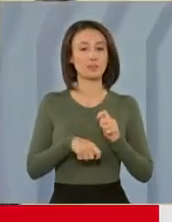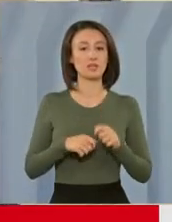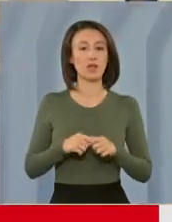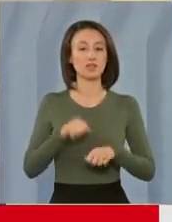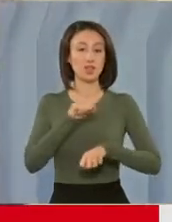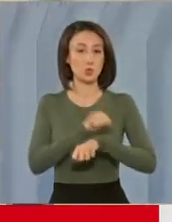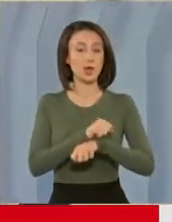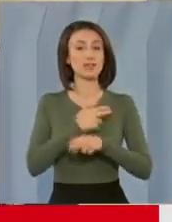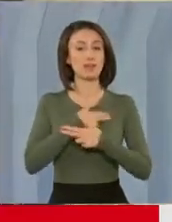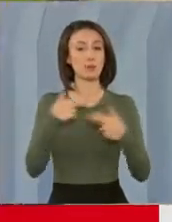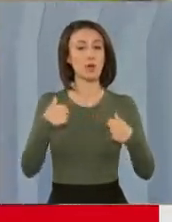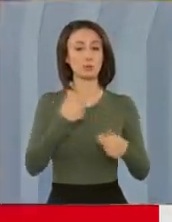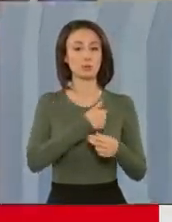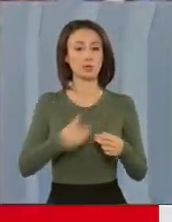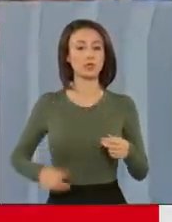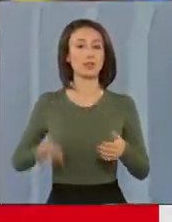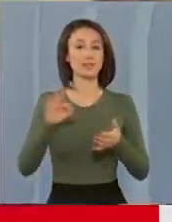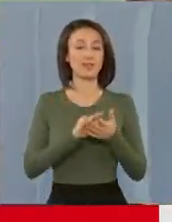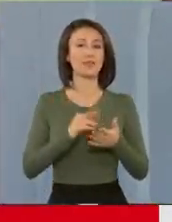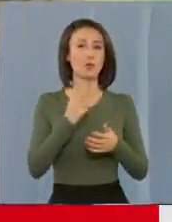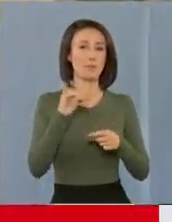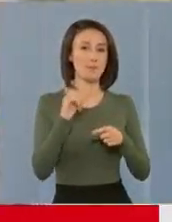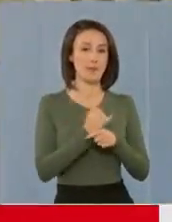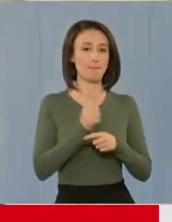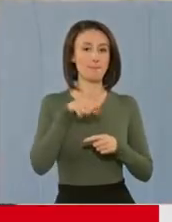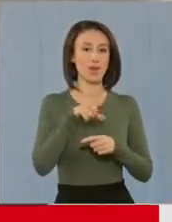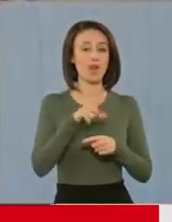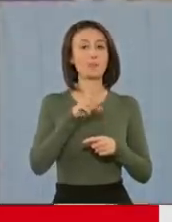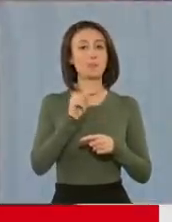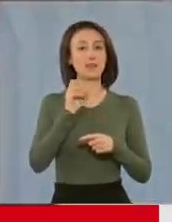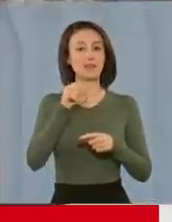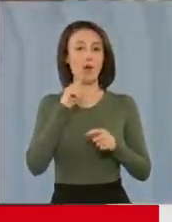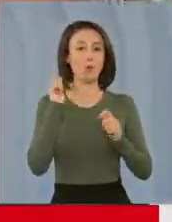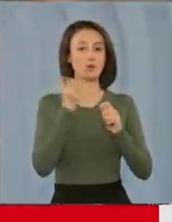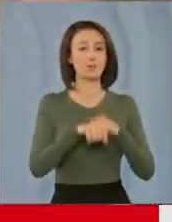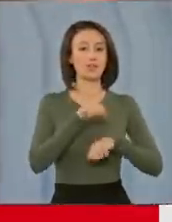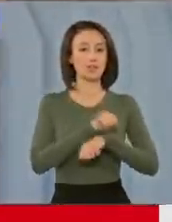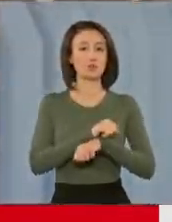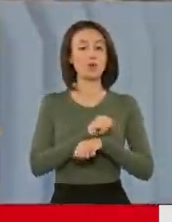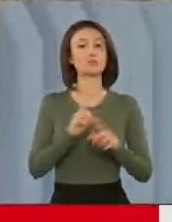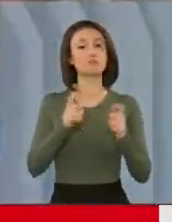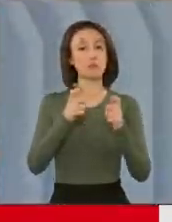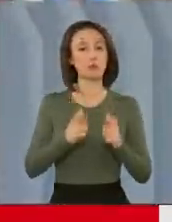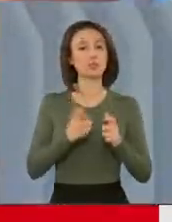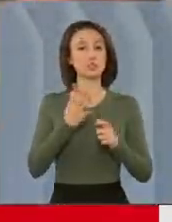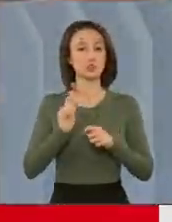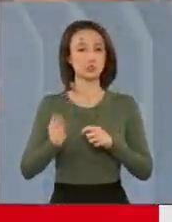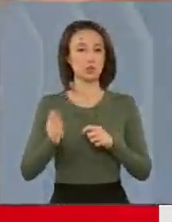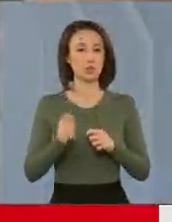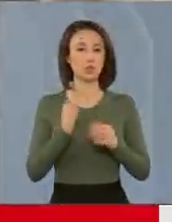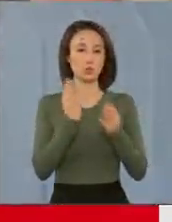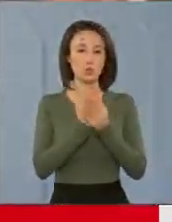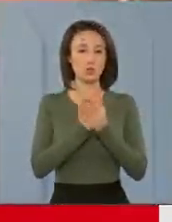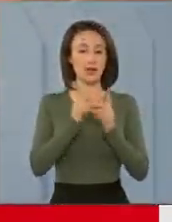Tribunalul București în data de 2 Mai Minel PR a fost condamnat la închisoare de un complet de cinci judecători de la instanța supremă în